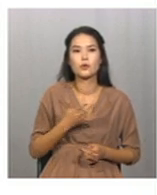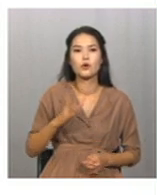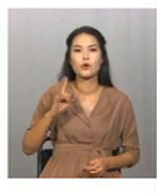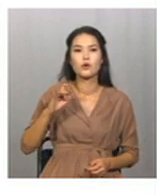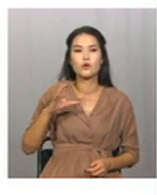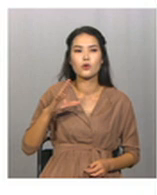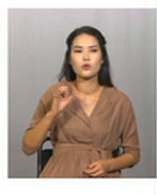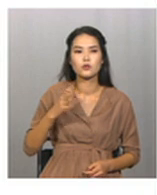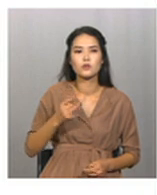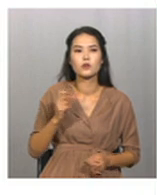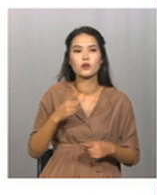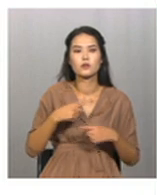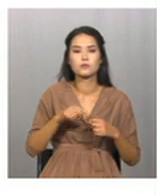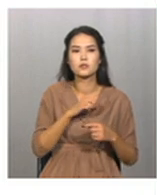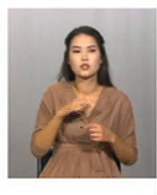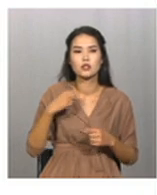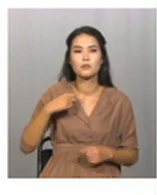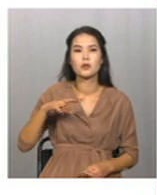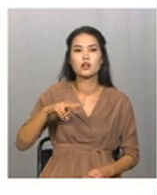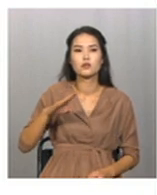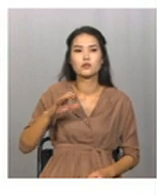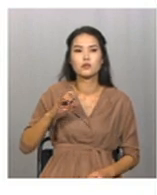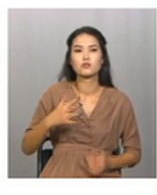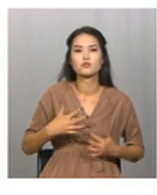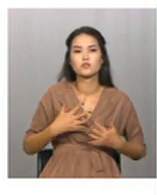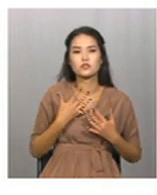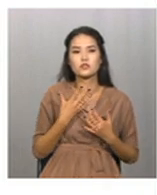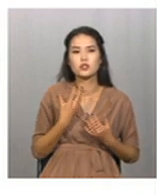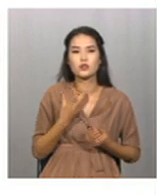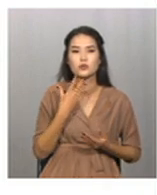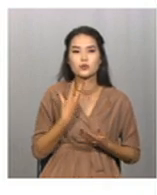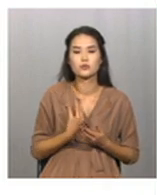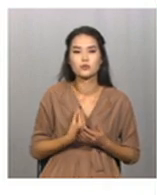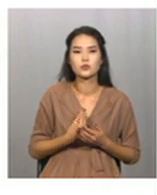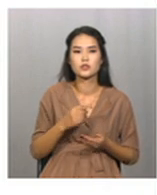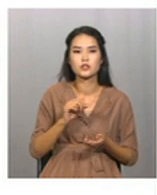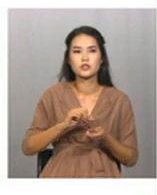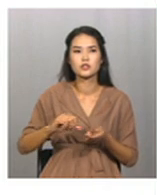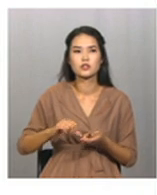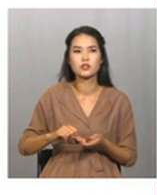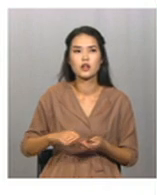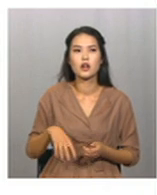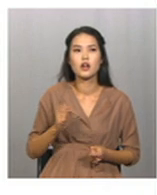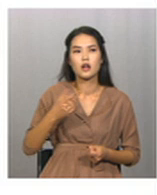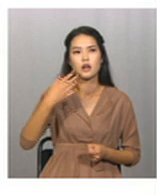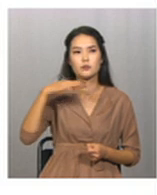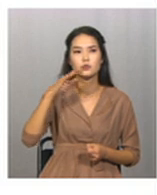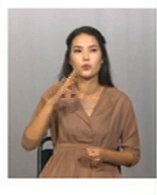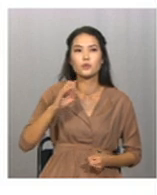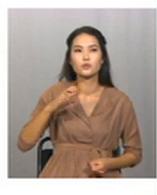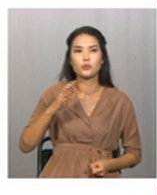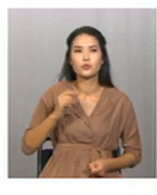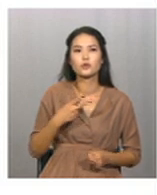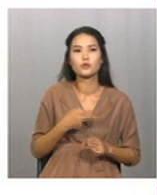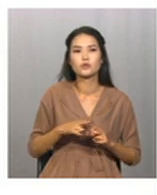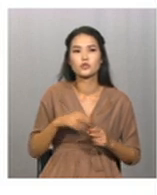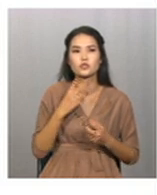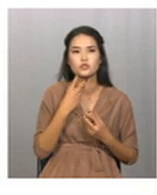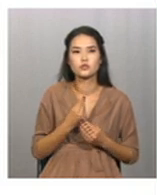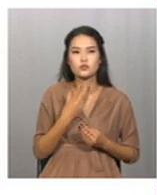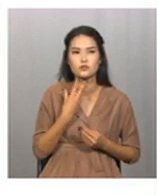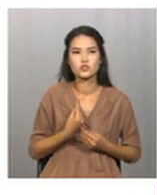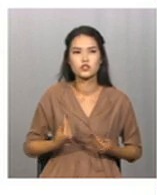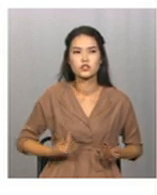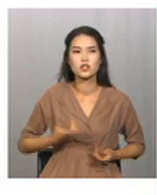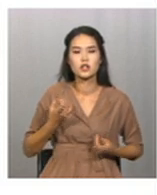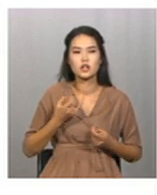духе Ростовой, в котором сам Толстой восхищается любимой героиней. А капитан Тушин, который жертвовал собственной